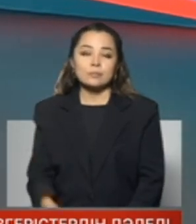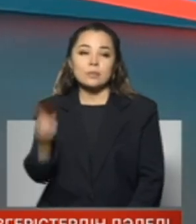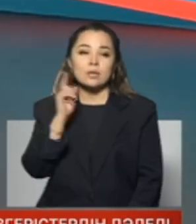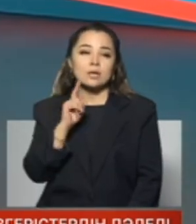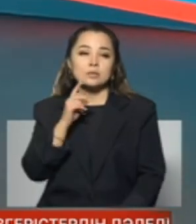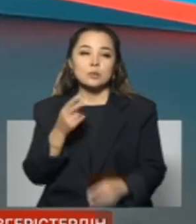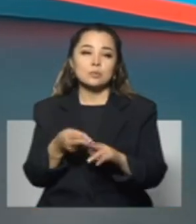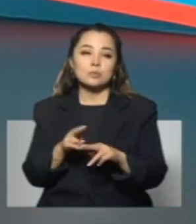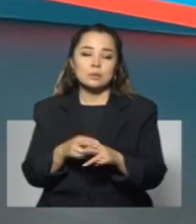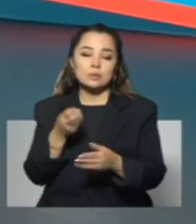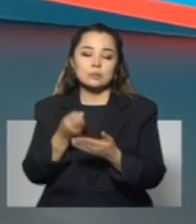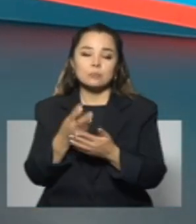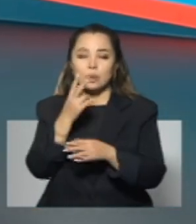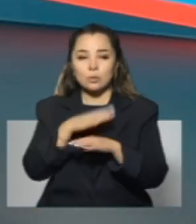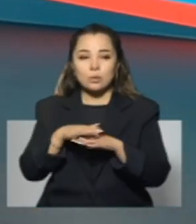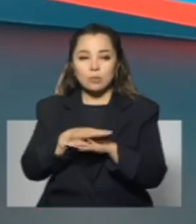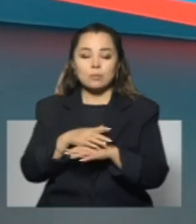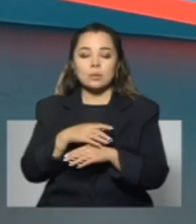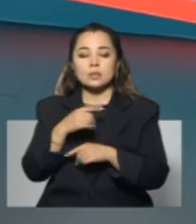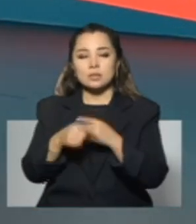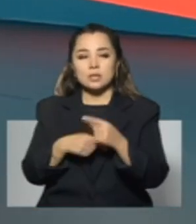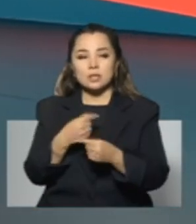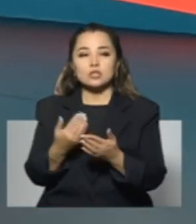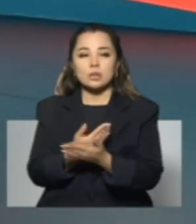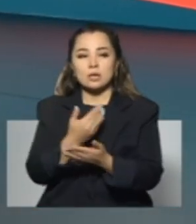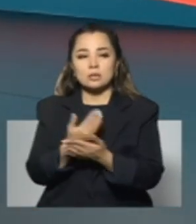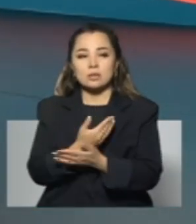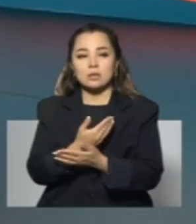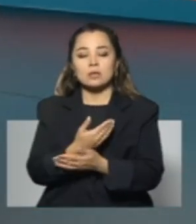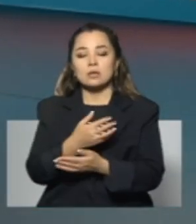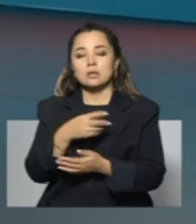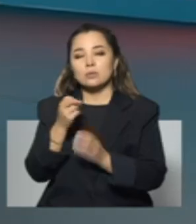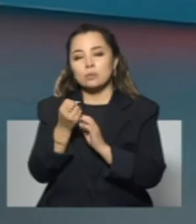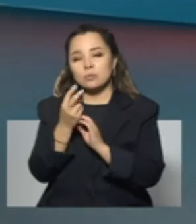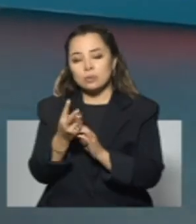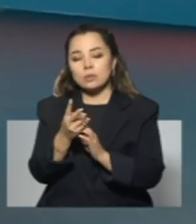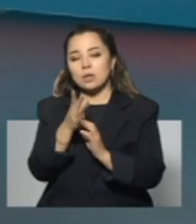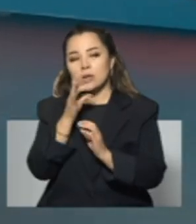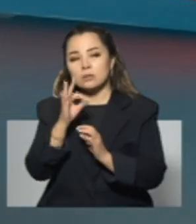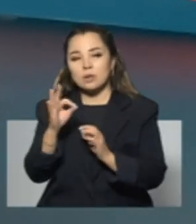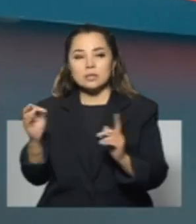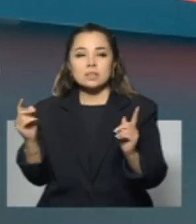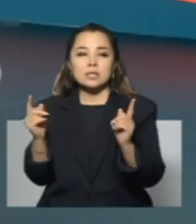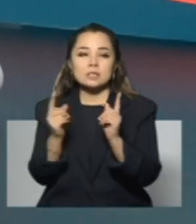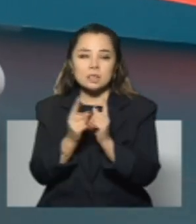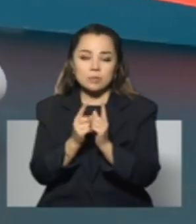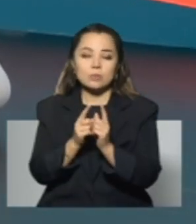Әзірге осы, құрметті көрермен, ұлттық арнаның ақпарат қызметі таңғы 7-ден бері сағат